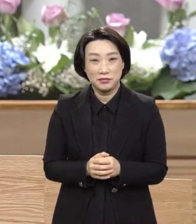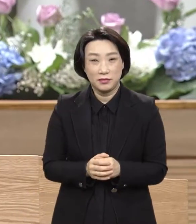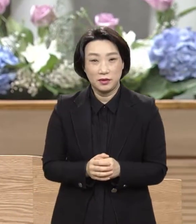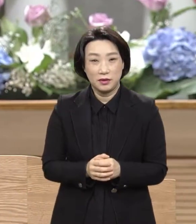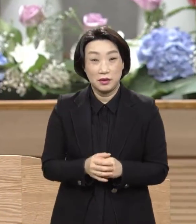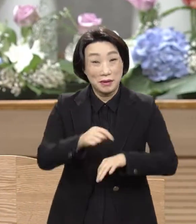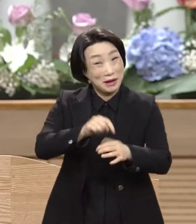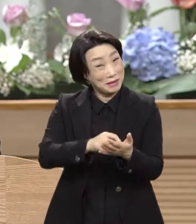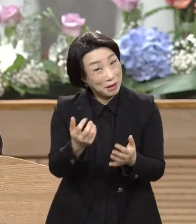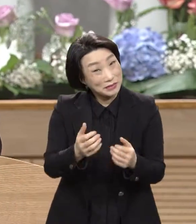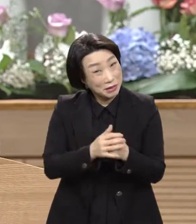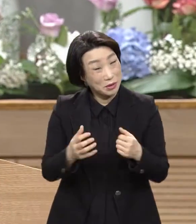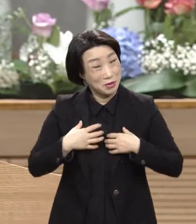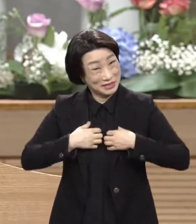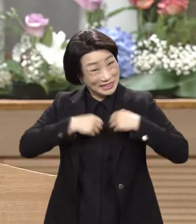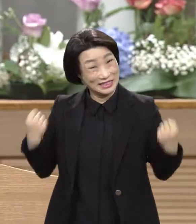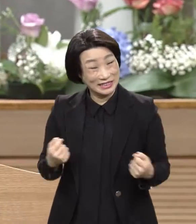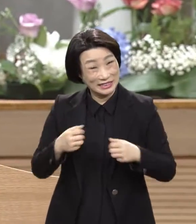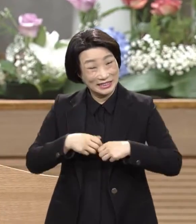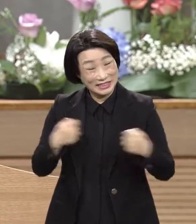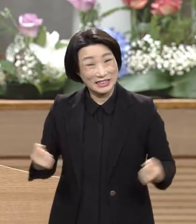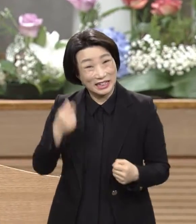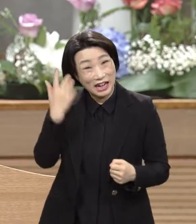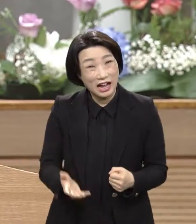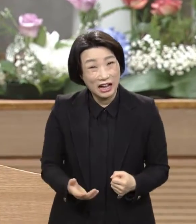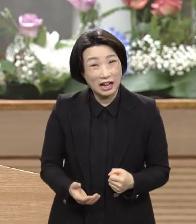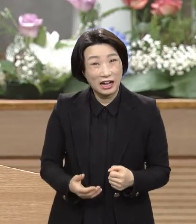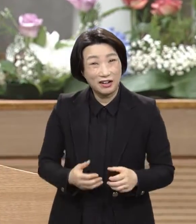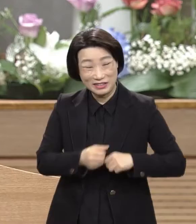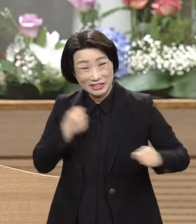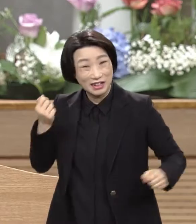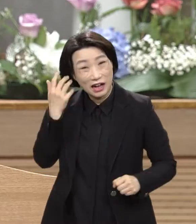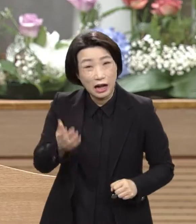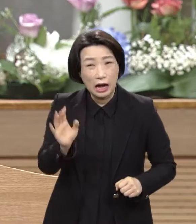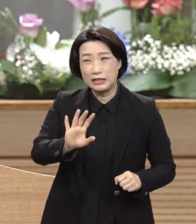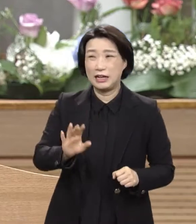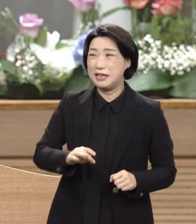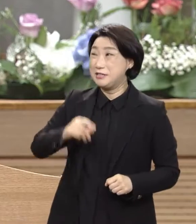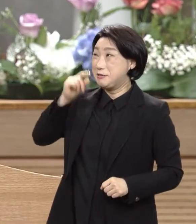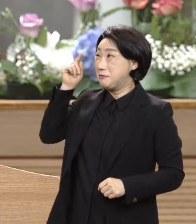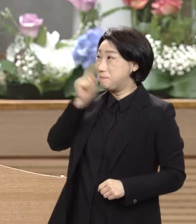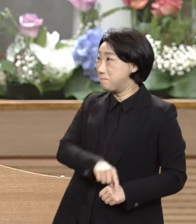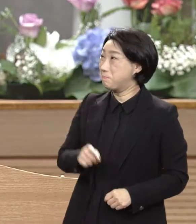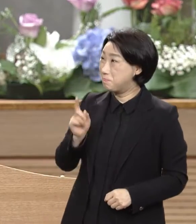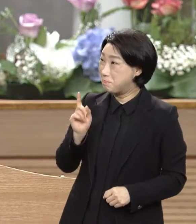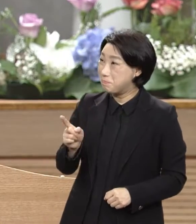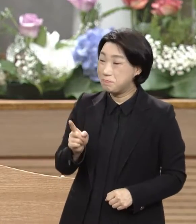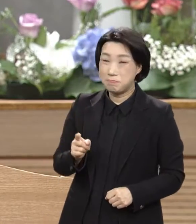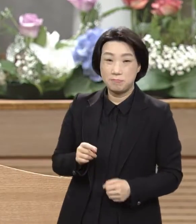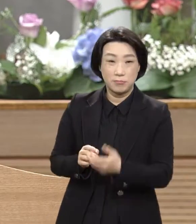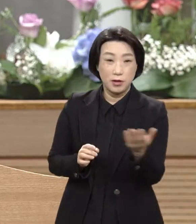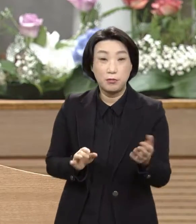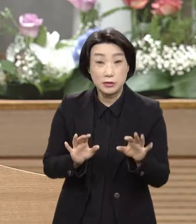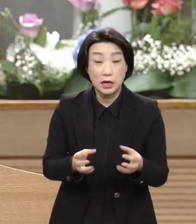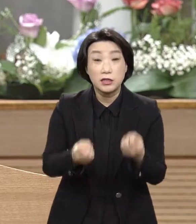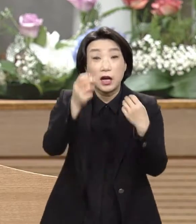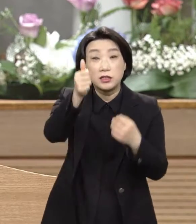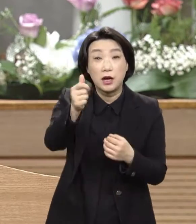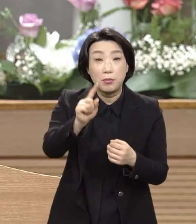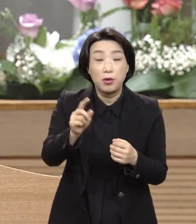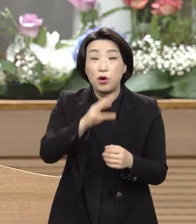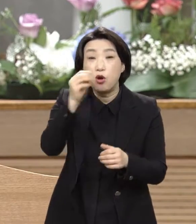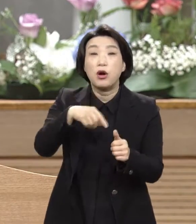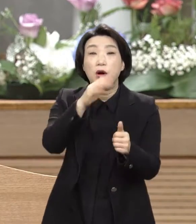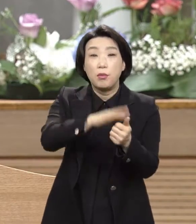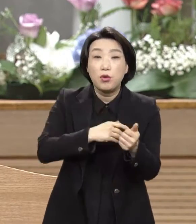마음 아파서 찢었겠어요? 응? 참나마도다. 제사장이면 신속 모독죄에 대해서